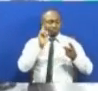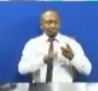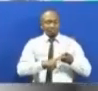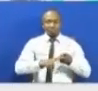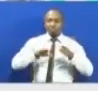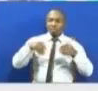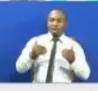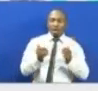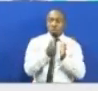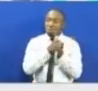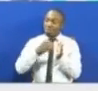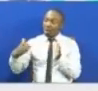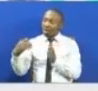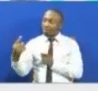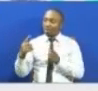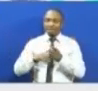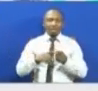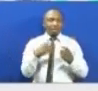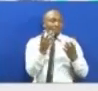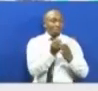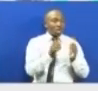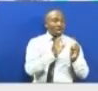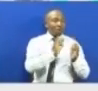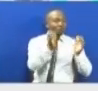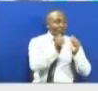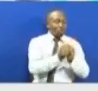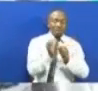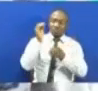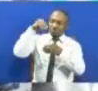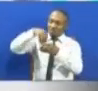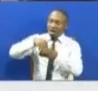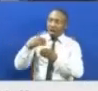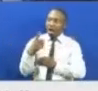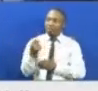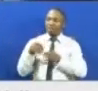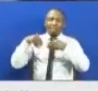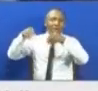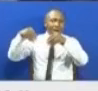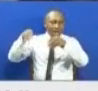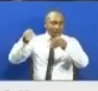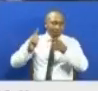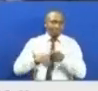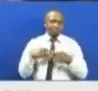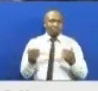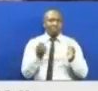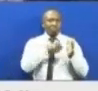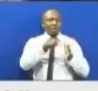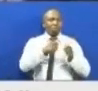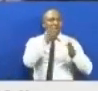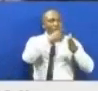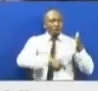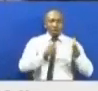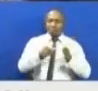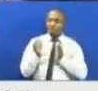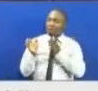Aiza upande. Na ile 10 inaingia kwenye pesa ya madalali. Swala ya malipo ya kodi ya mpangaji limekuwa